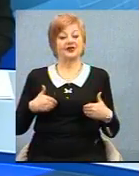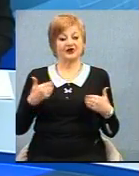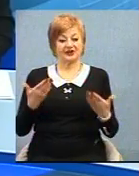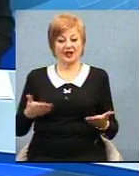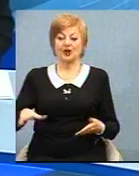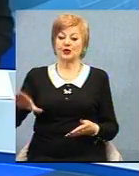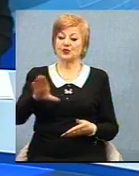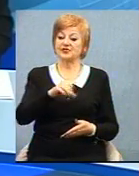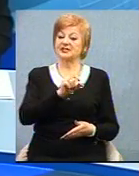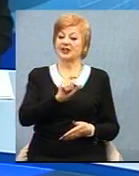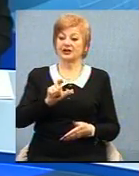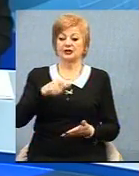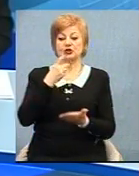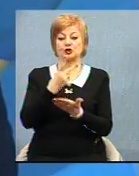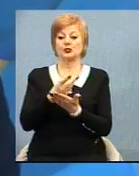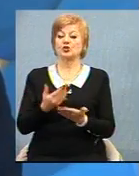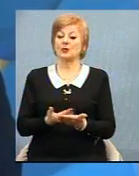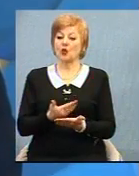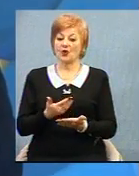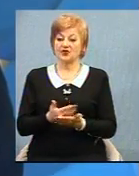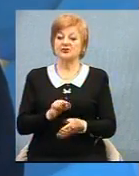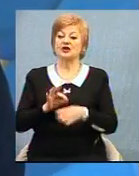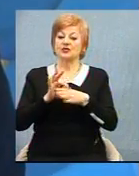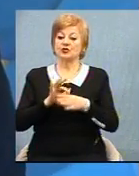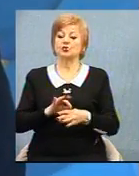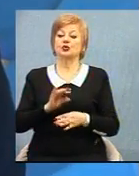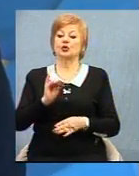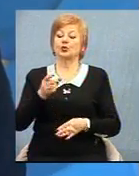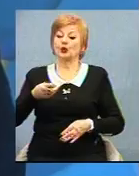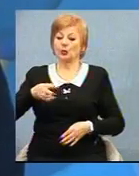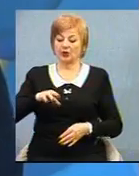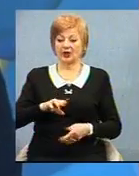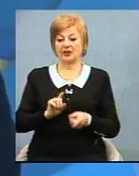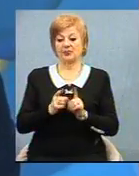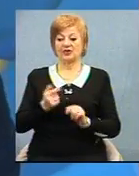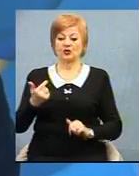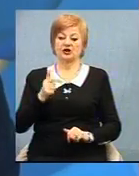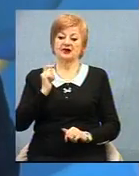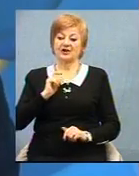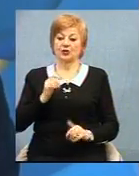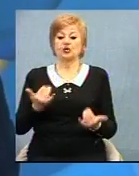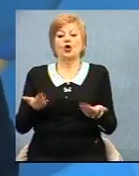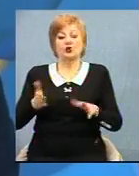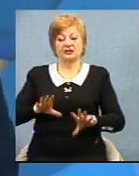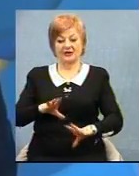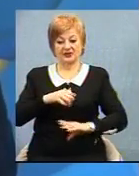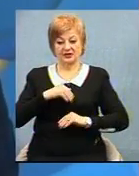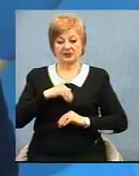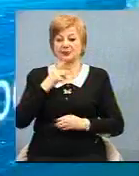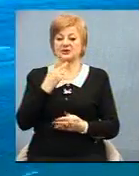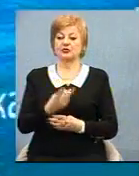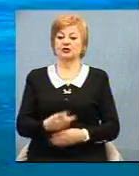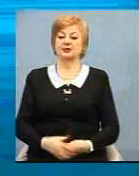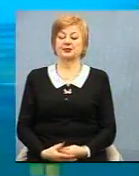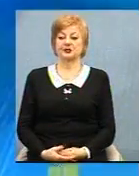вітаю всіх наших глядачів в ефірі «Телекур'єр». У студії новин для вас працюють Юлія Сенак та Галина Воротнікова. Залишайтеся з нами і побачите.